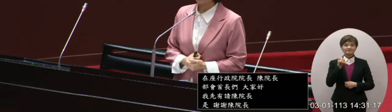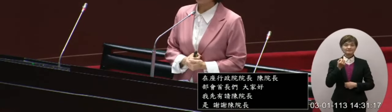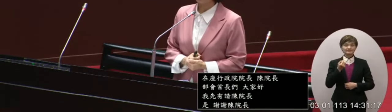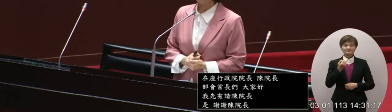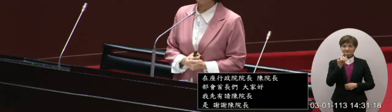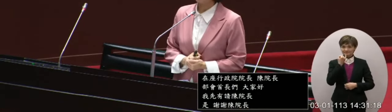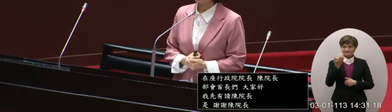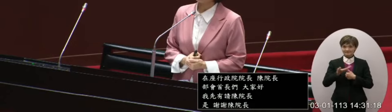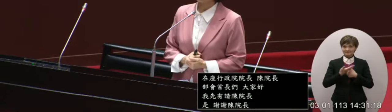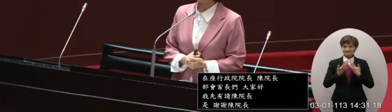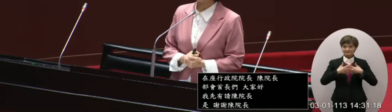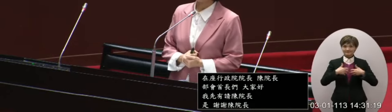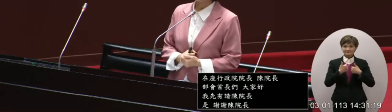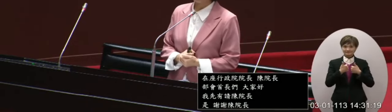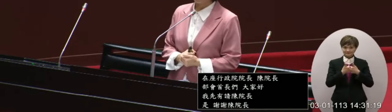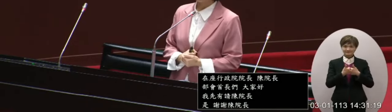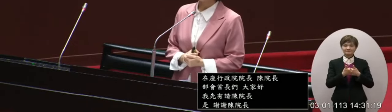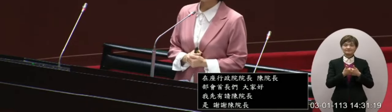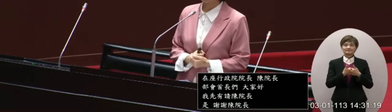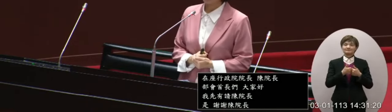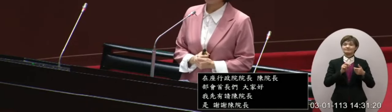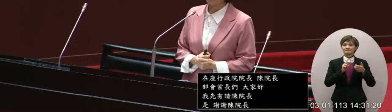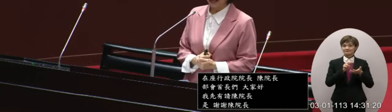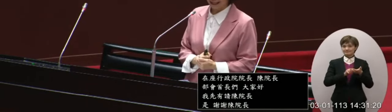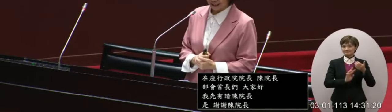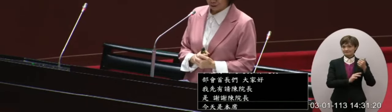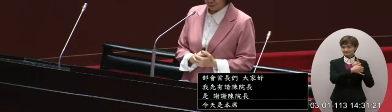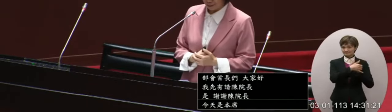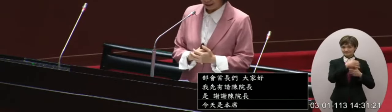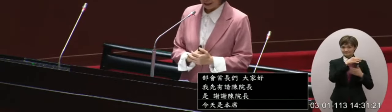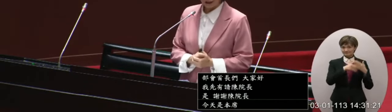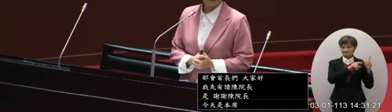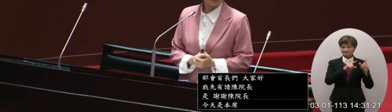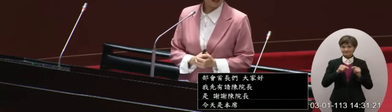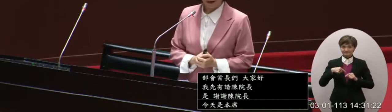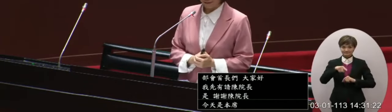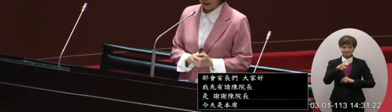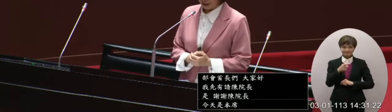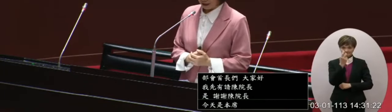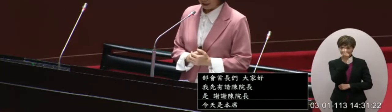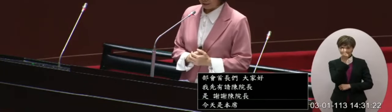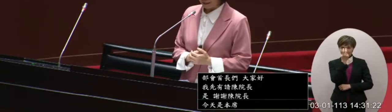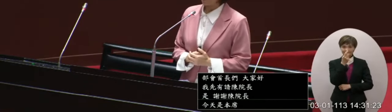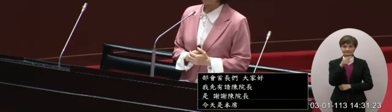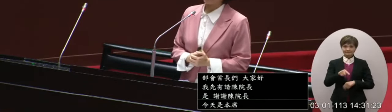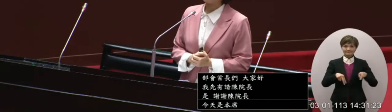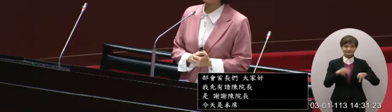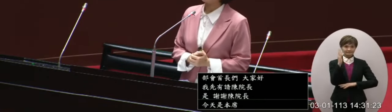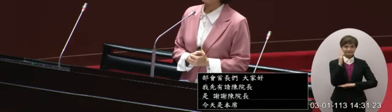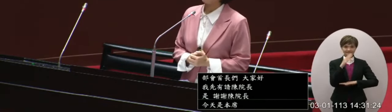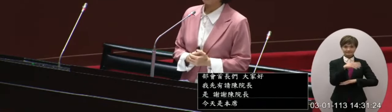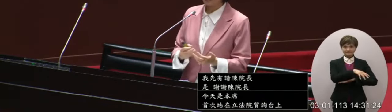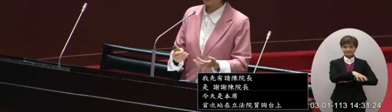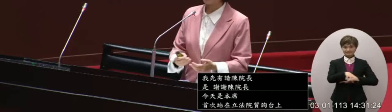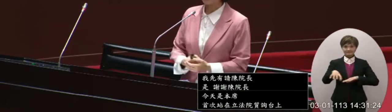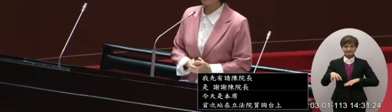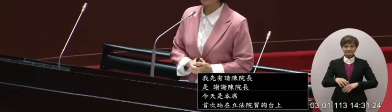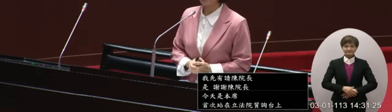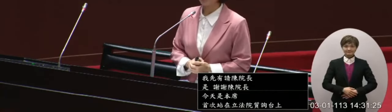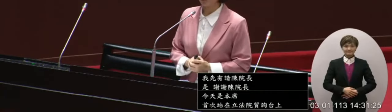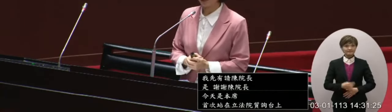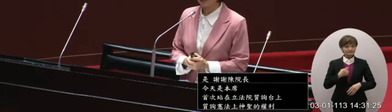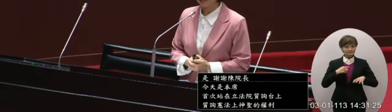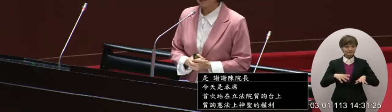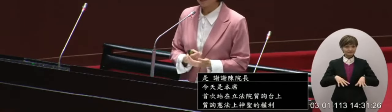会，能够基于立法委员的职责来监督行政机关。那么，在我开始这